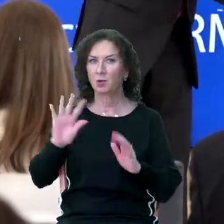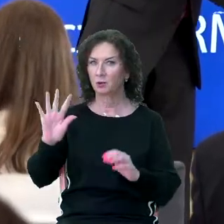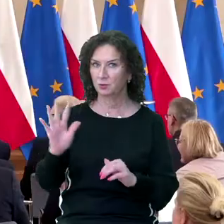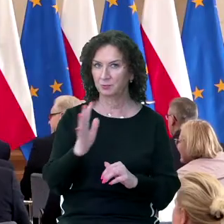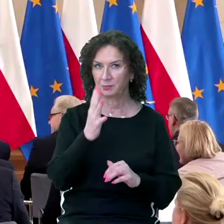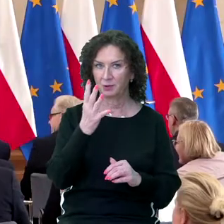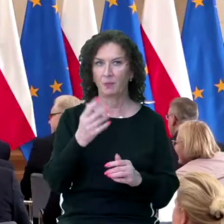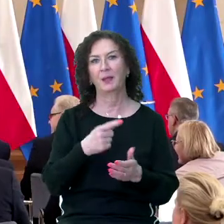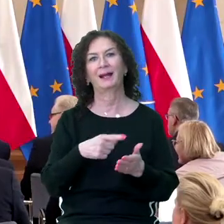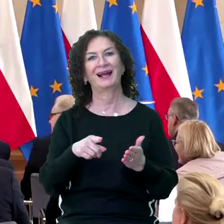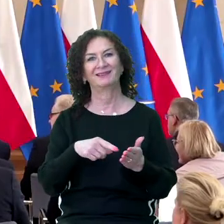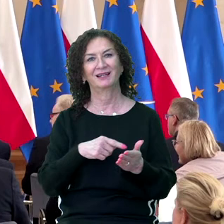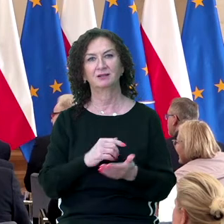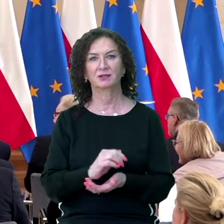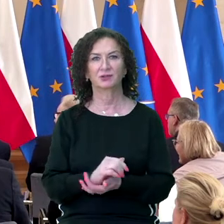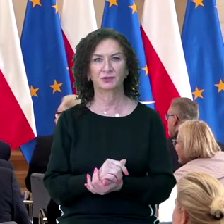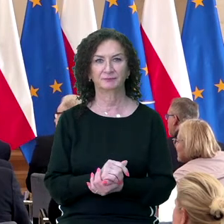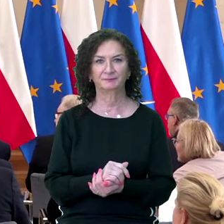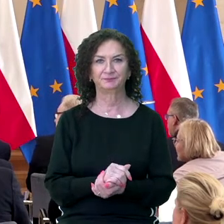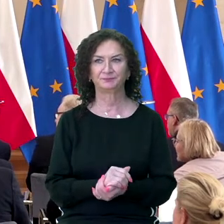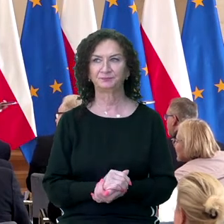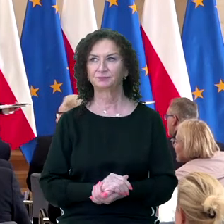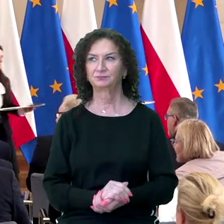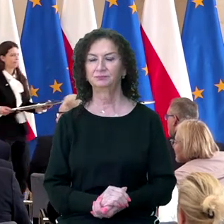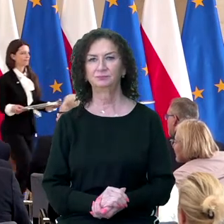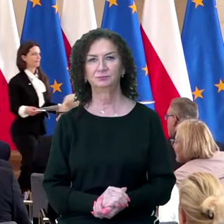przewodniczący Rady Służby Publicznej w latach